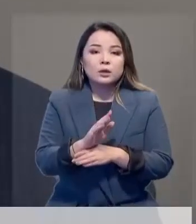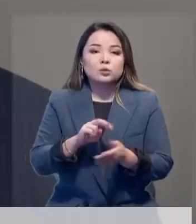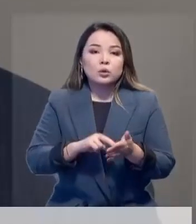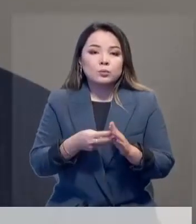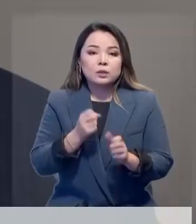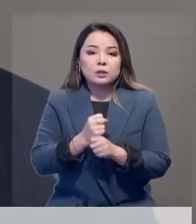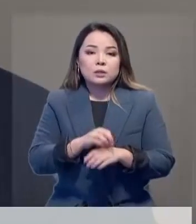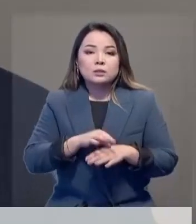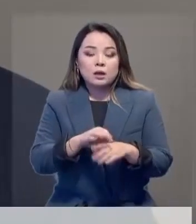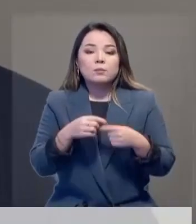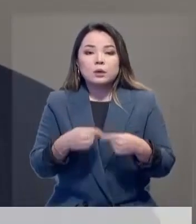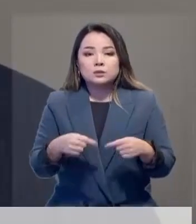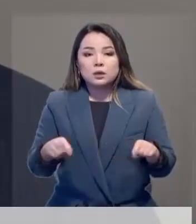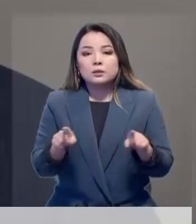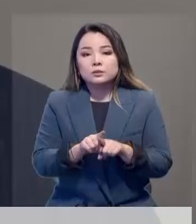отыр. Одандан басқа